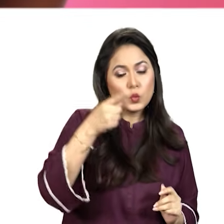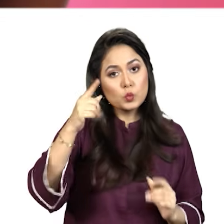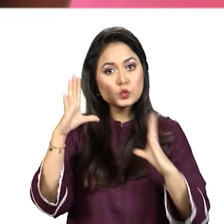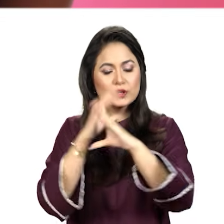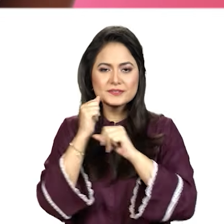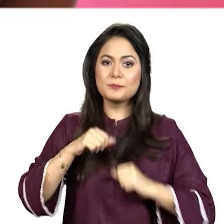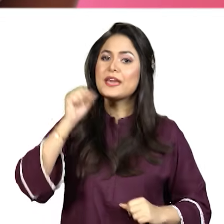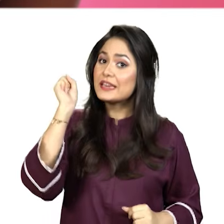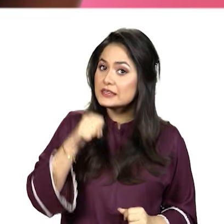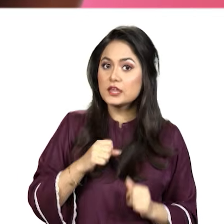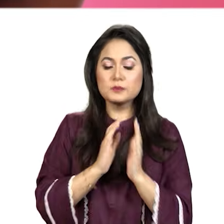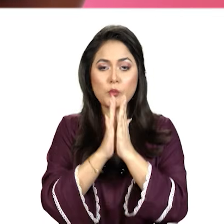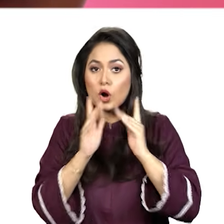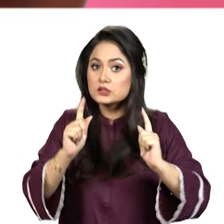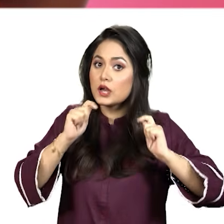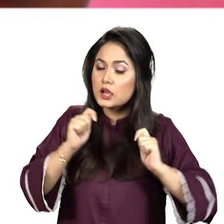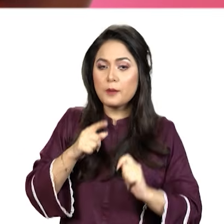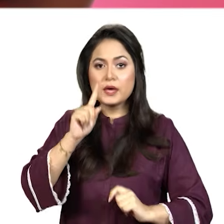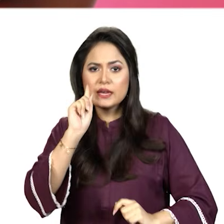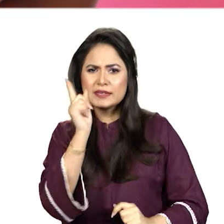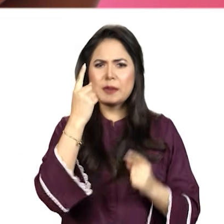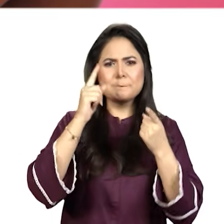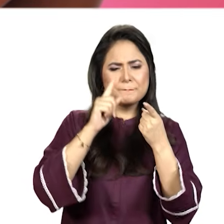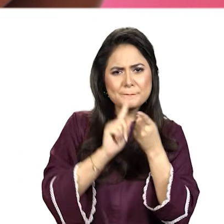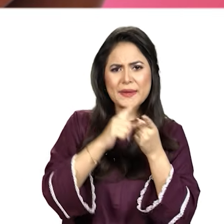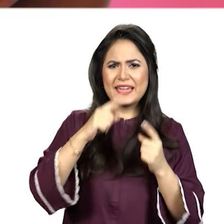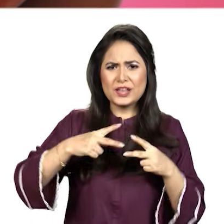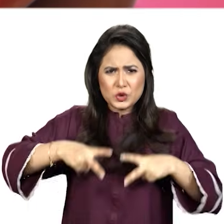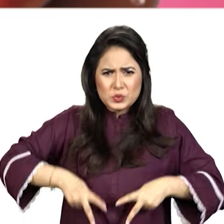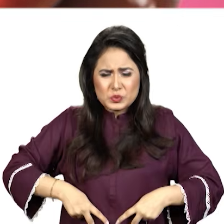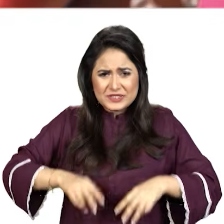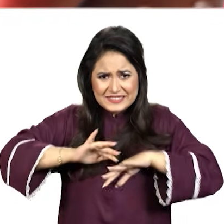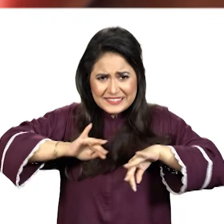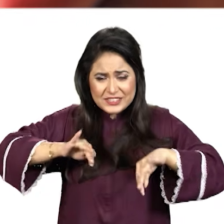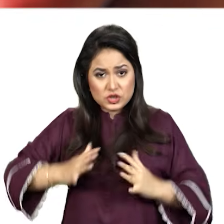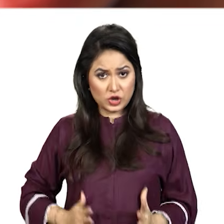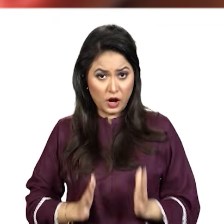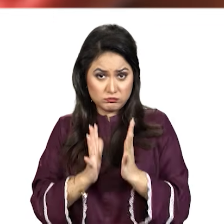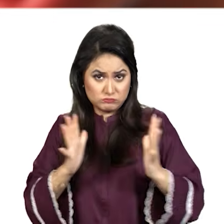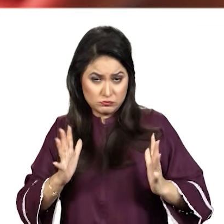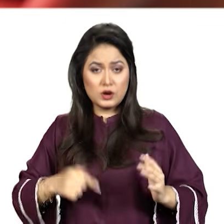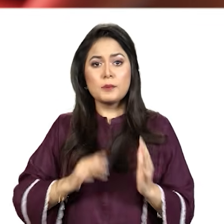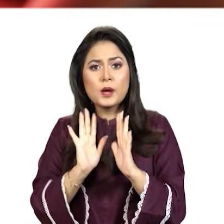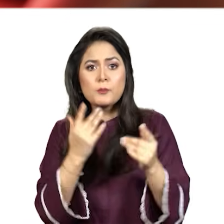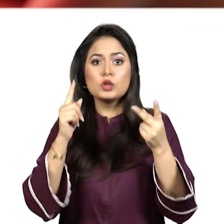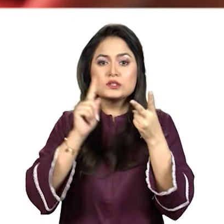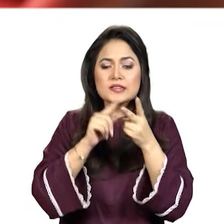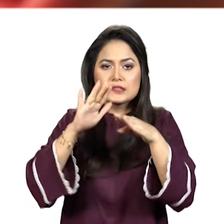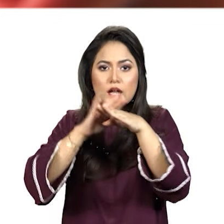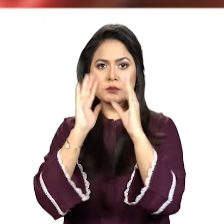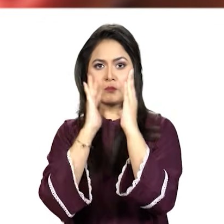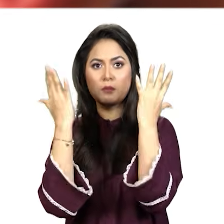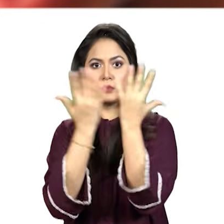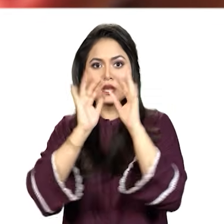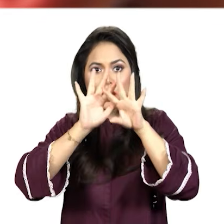है। जी हाँ, मल्टीटास्किंग करते हुए ये पहल यूट्रस में ज्यादा जगह बनाता है। इसके साथ ही ये मेमोरी ग्लैंड्स को